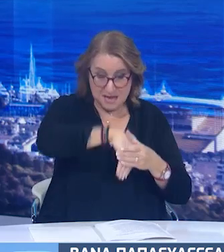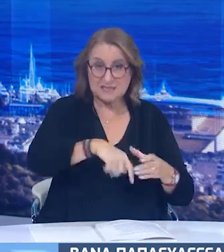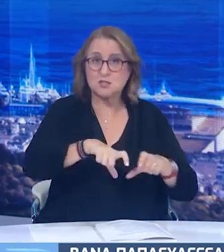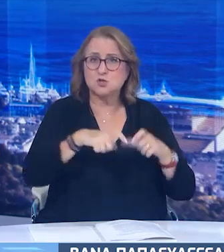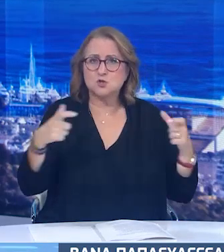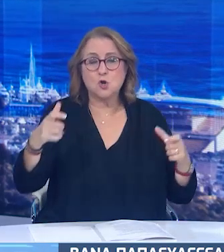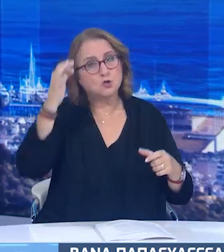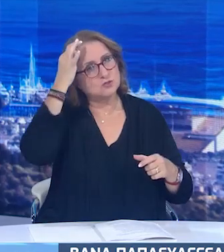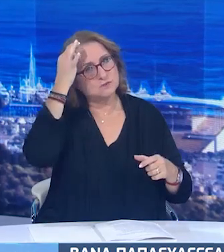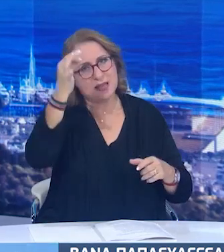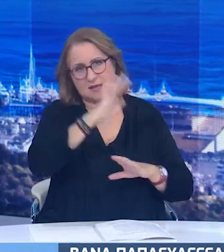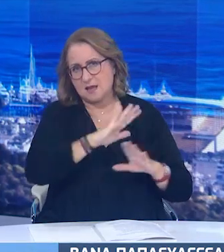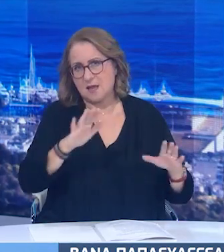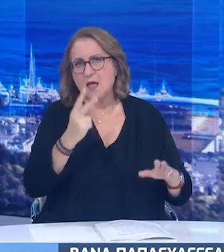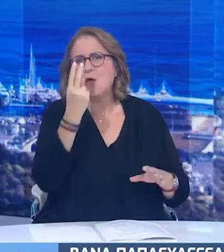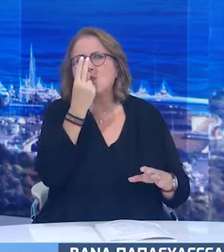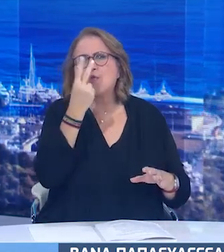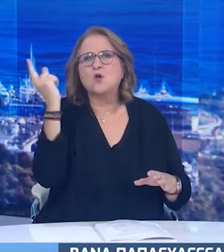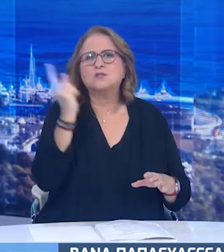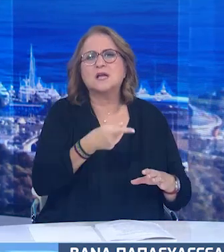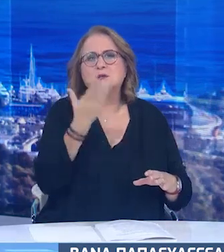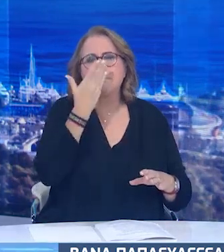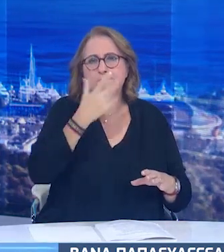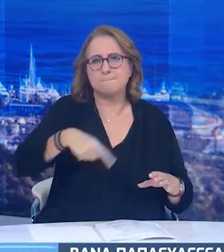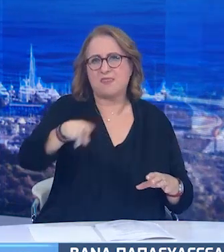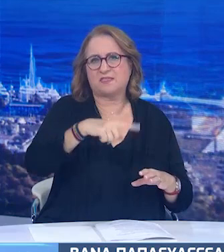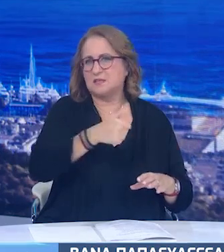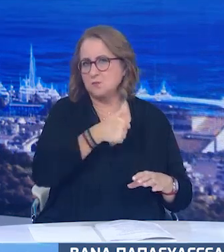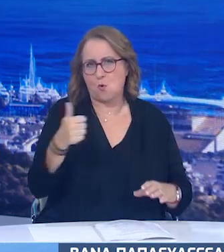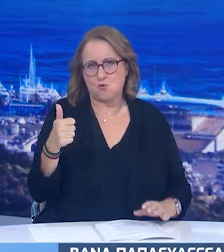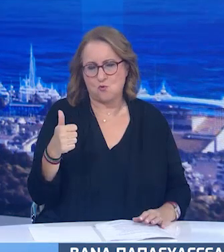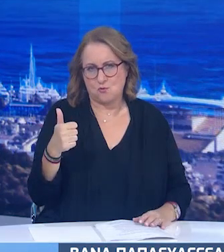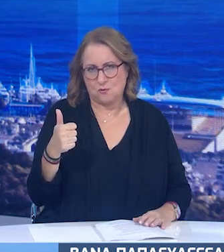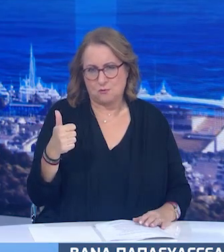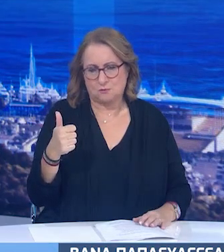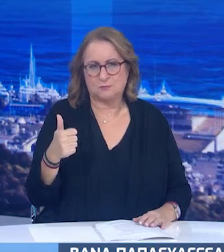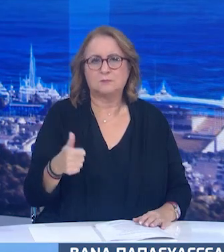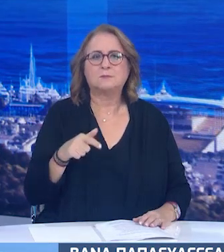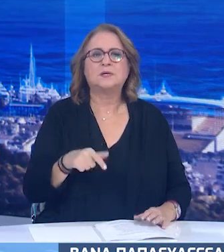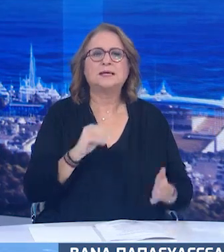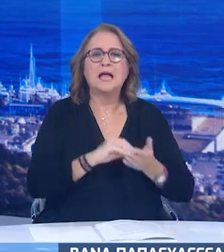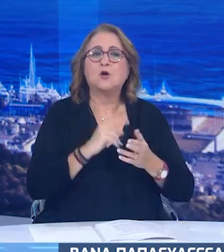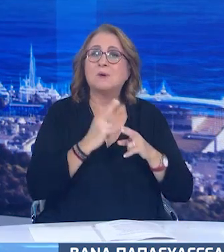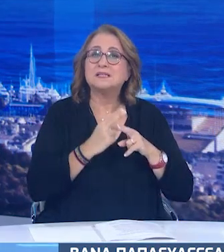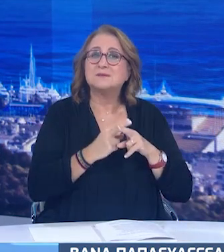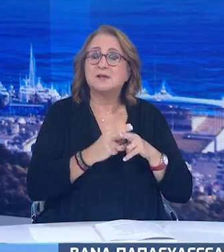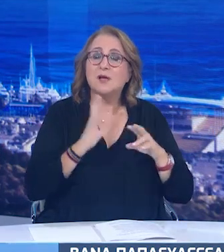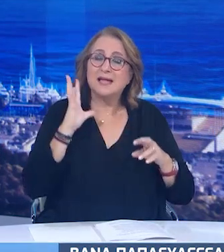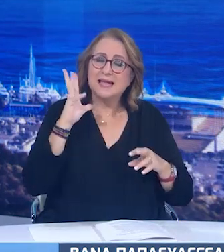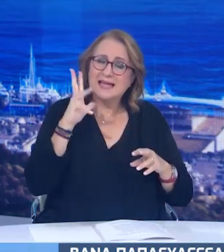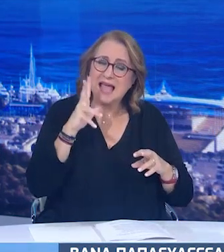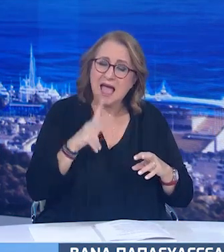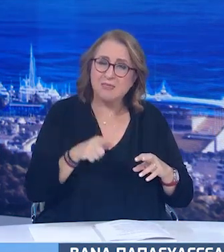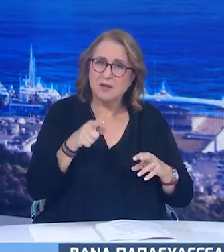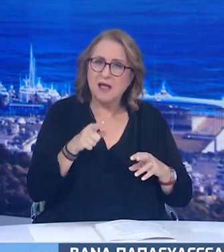ήταν σπάνια, μόλις στο 2% των μαθητών. Ιδιαίτερα αξιοσημείωτο είναι το εύρημα ότι το καθημερινό τέστινγκ των